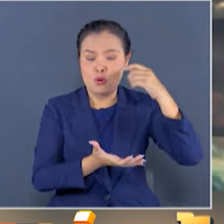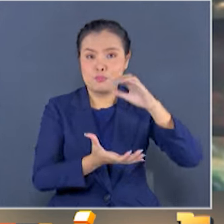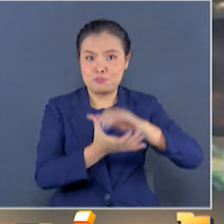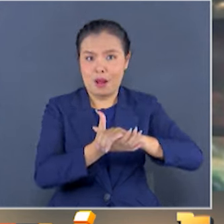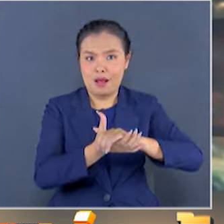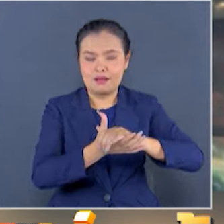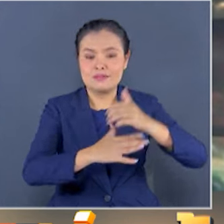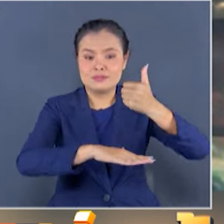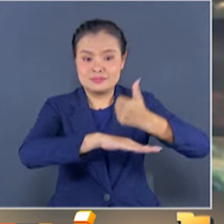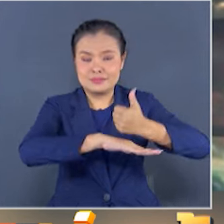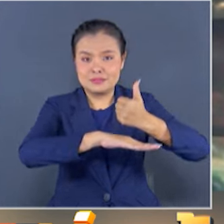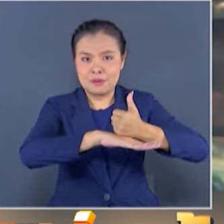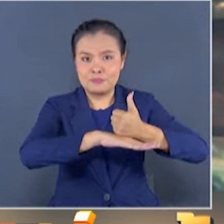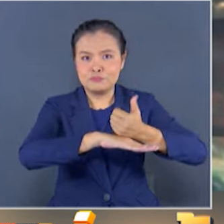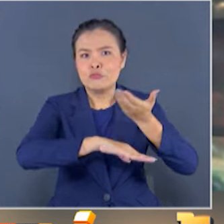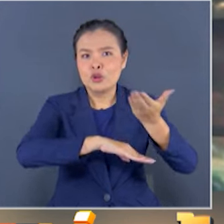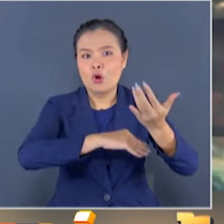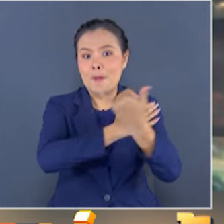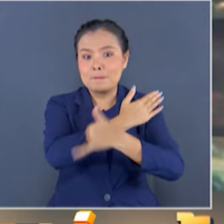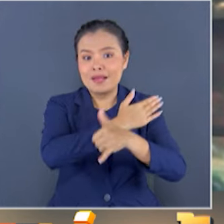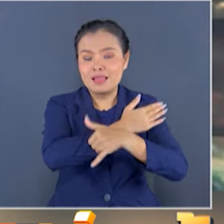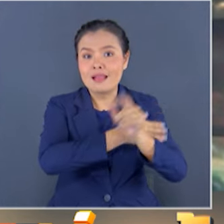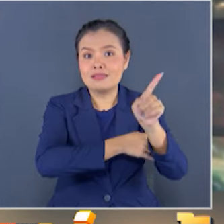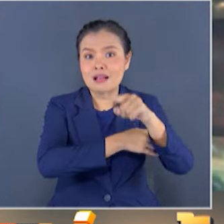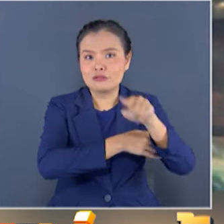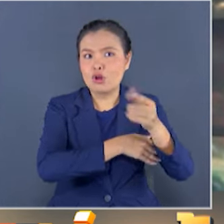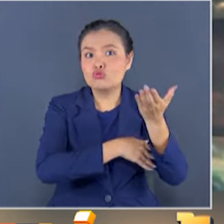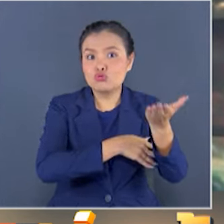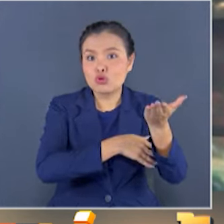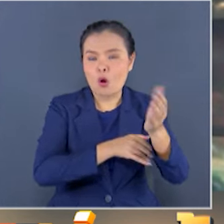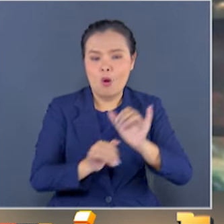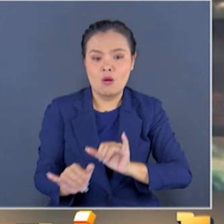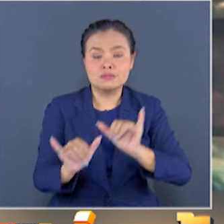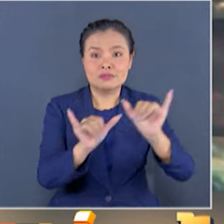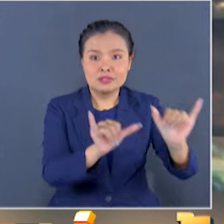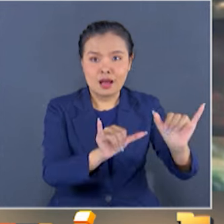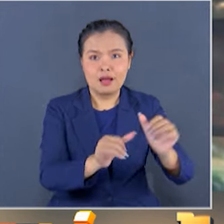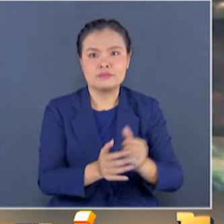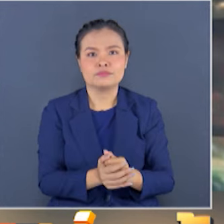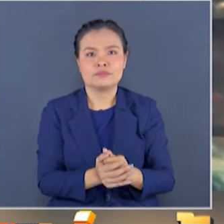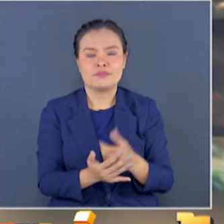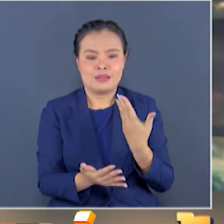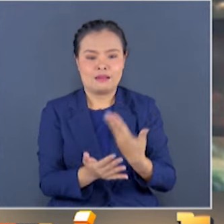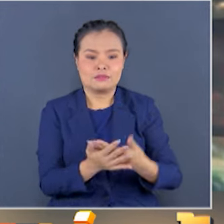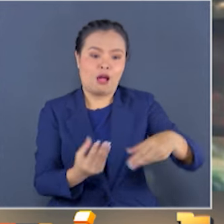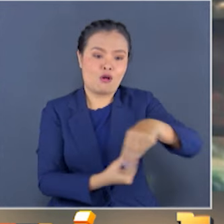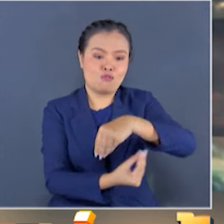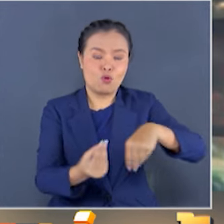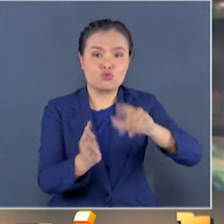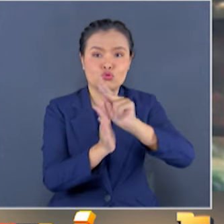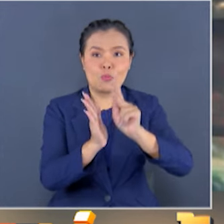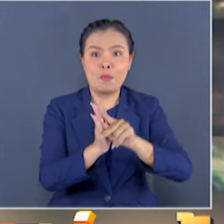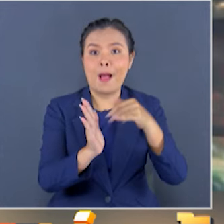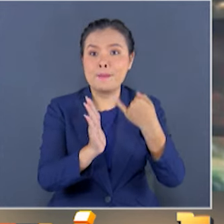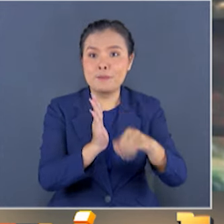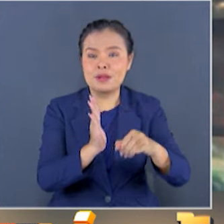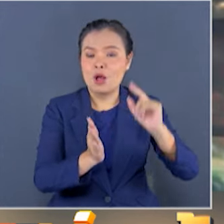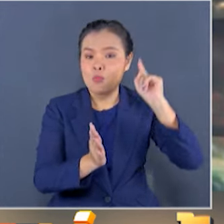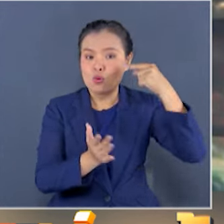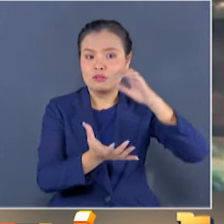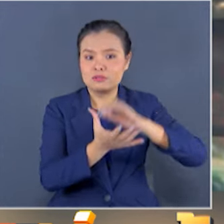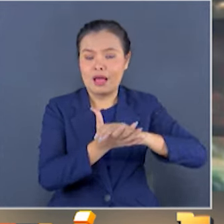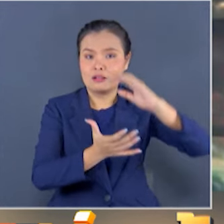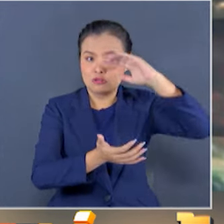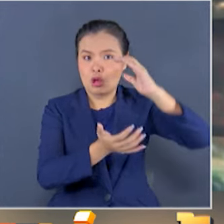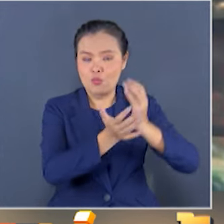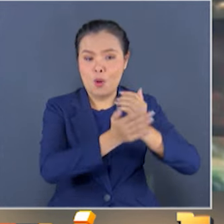ตำรวจนายเนี้ยกำลังขอสัญชาติที่ประเทศอังกฤษส่วนการดำเนินคดีฟอกเงินกับบิ๊กตำรวจและภรรยาซึ่งตัวท